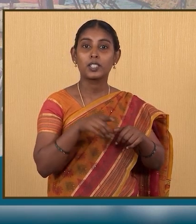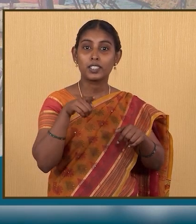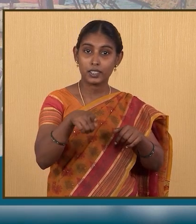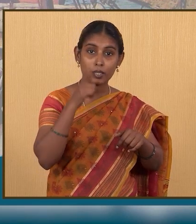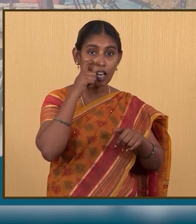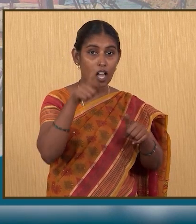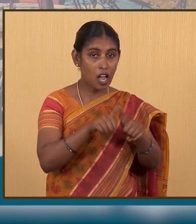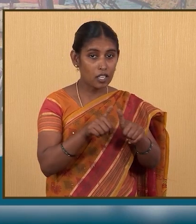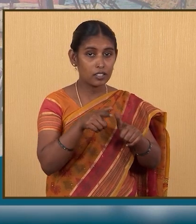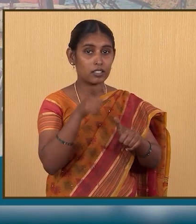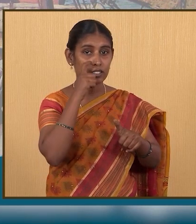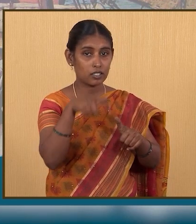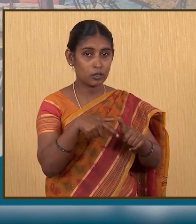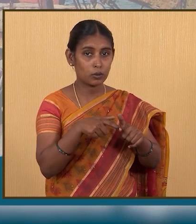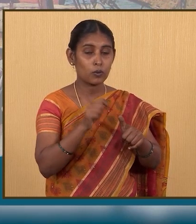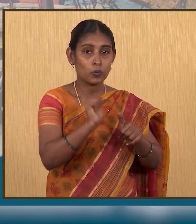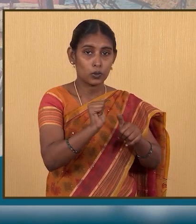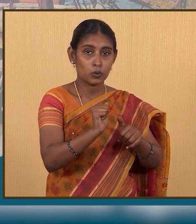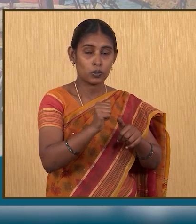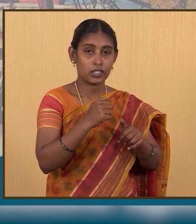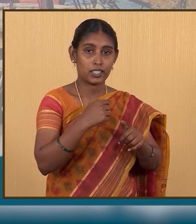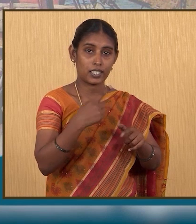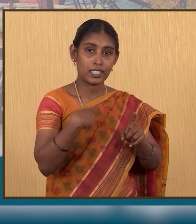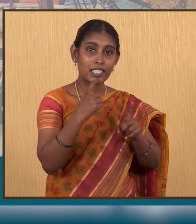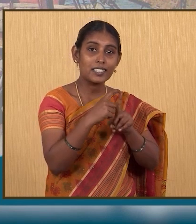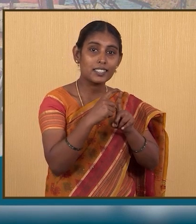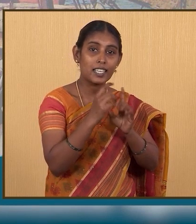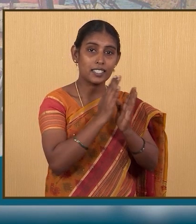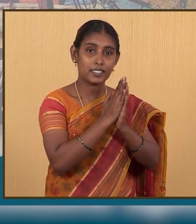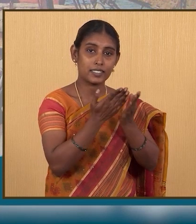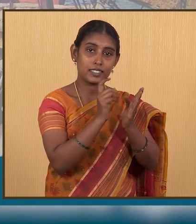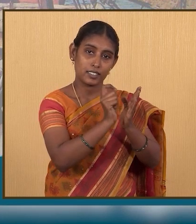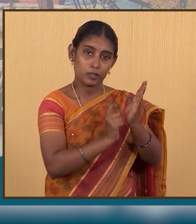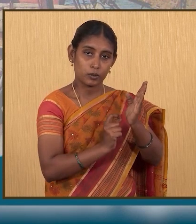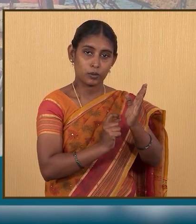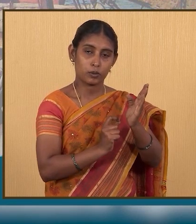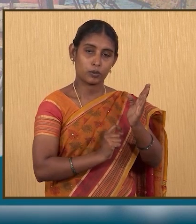தன்னோட நாட்குறிப்புகள் மிகவும் முக்கியமானது. அதாவது